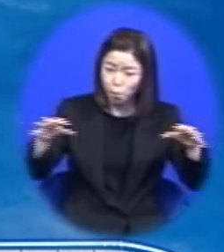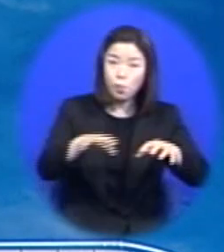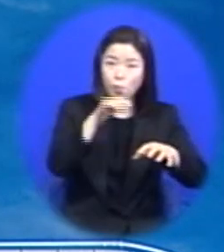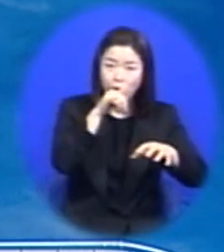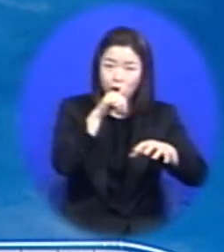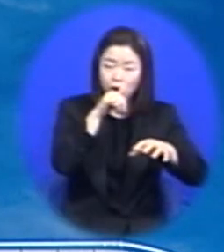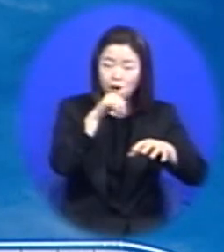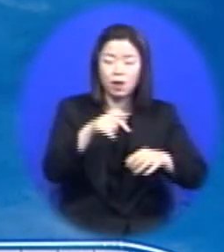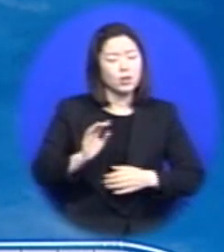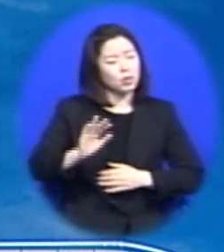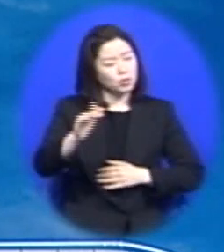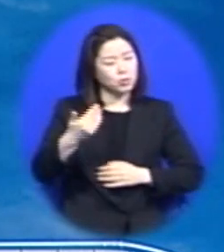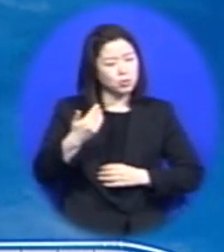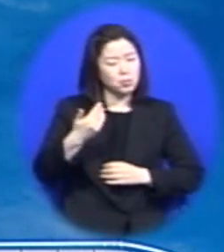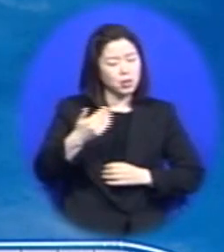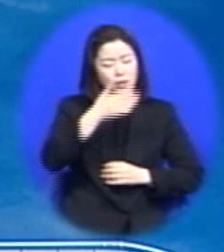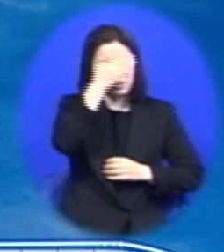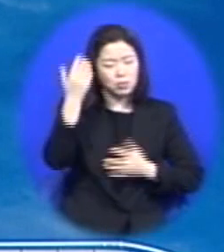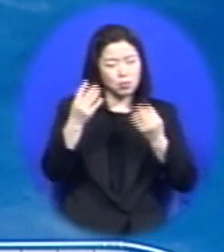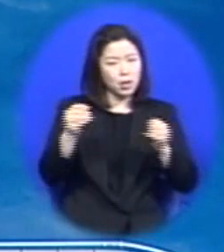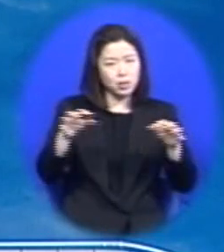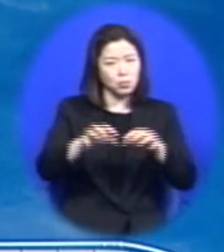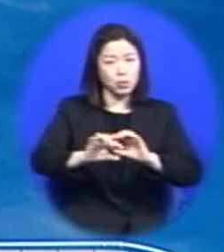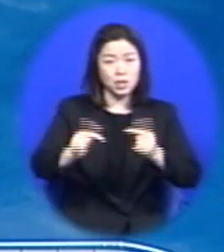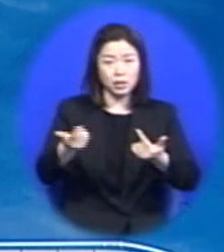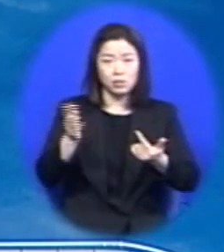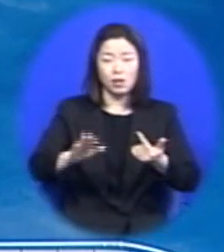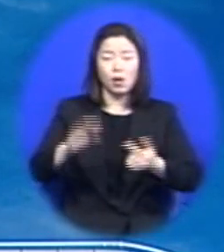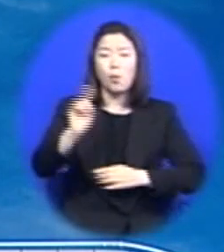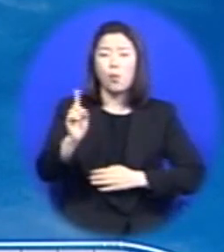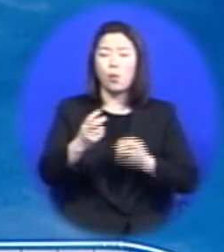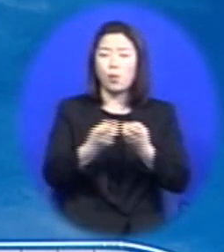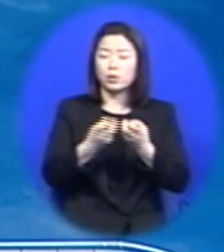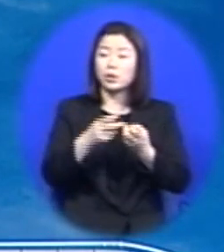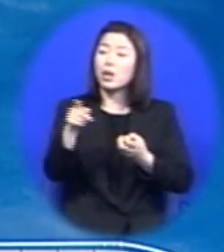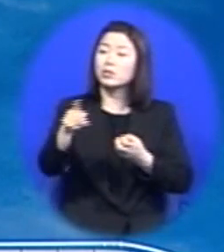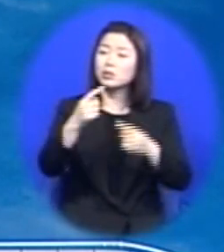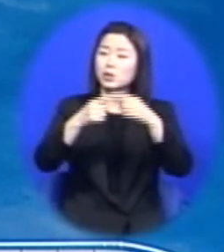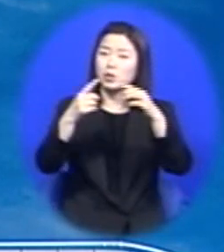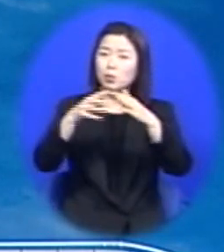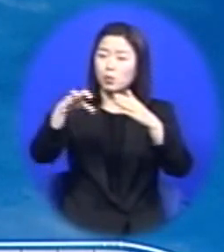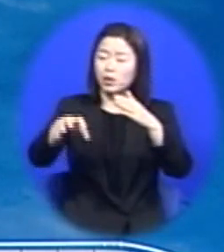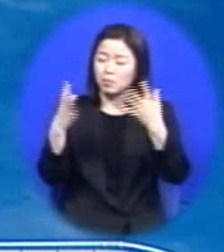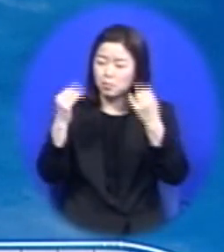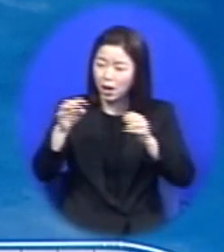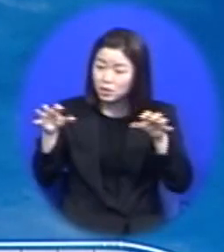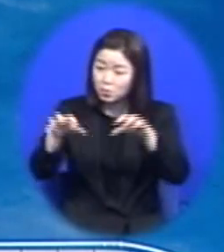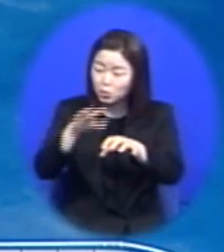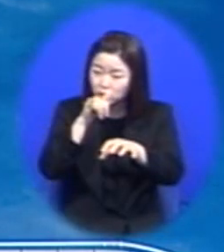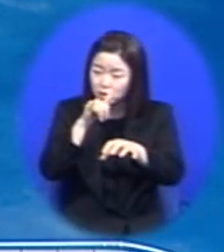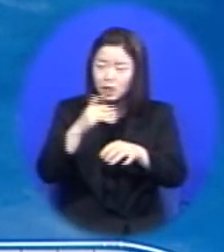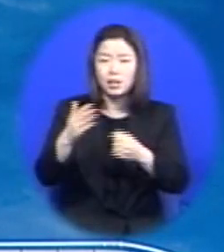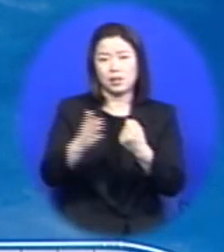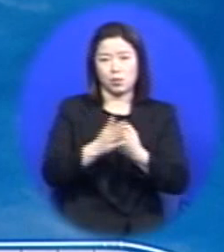교회에 어떻게 거기는 그렇게 많은 청년들이 가는 걸까? 그래서 제가 한번 구경을